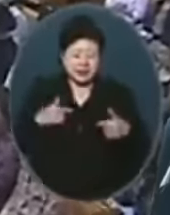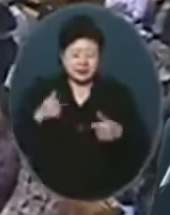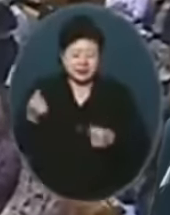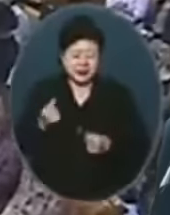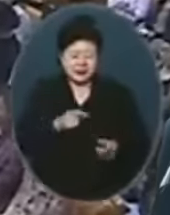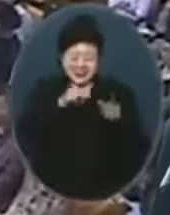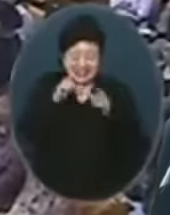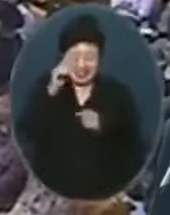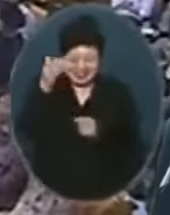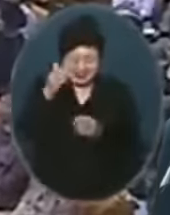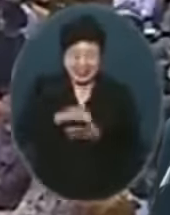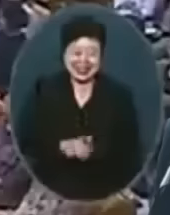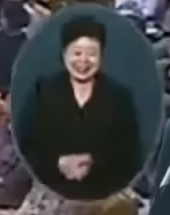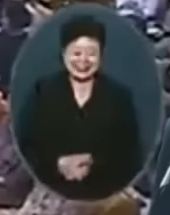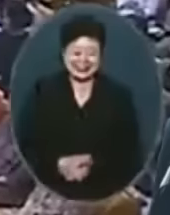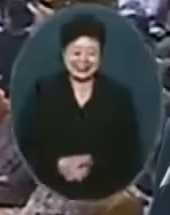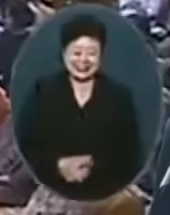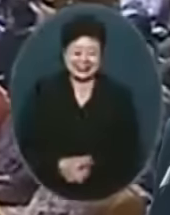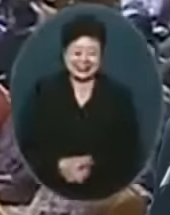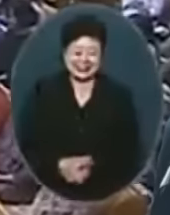기쁨을 가지고 살게 될 것입니다.